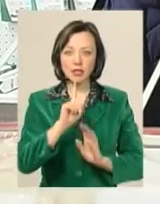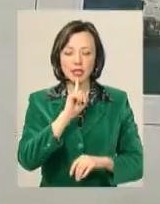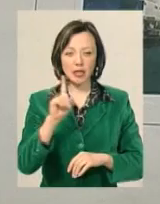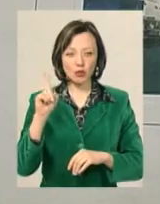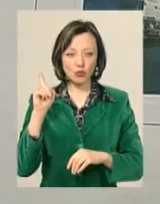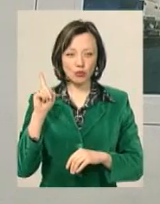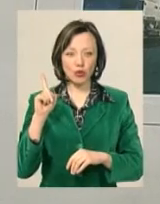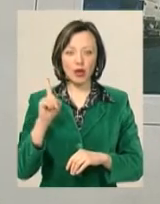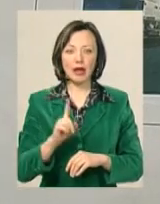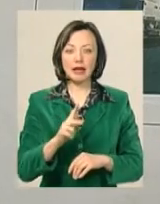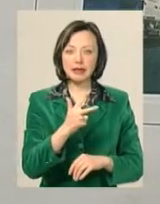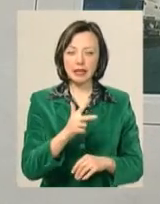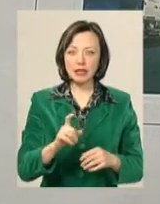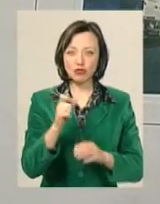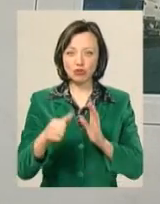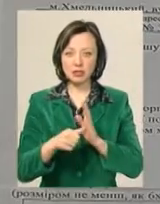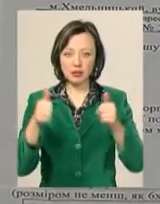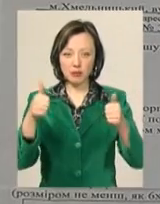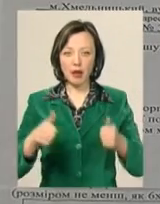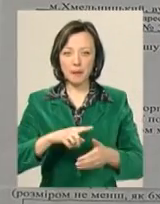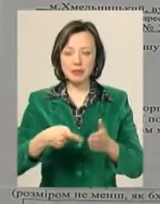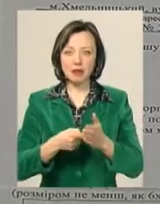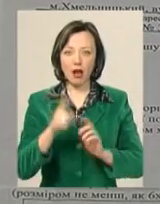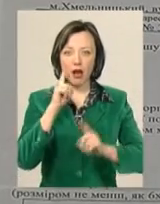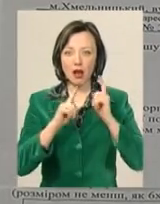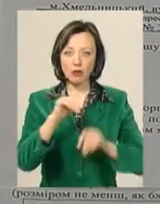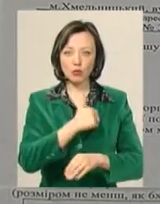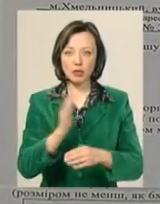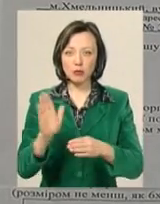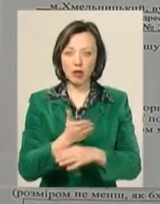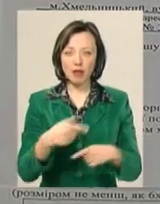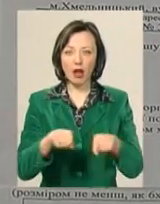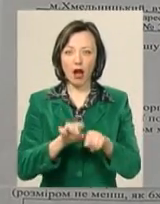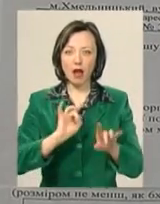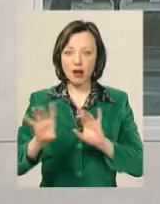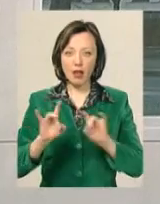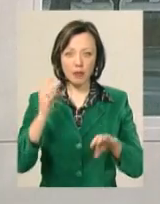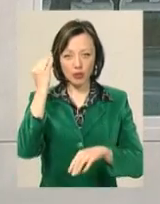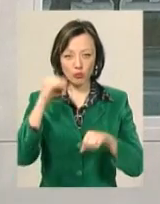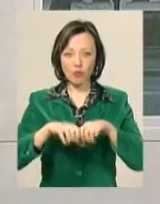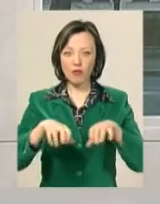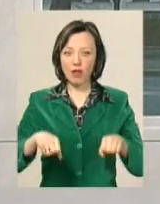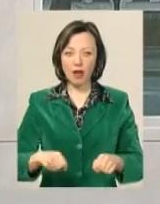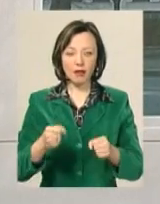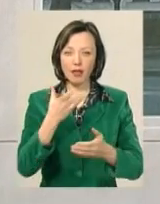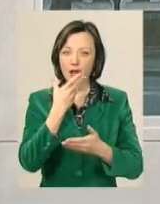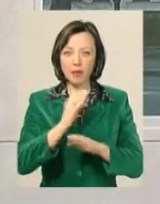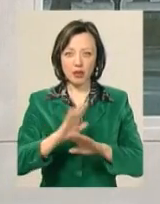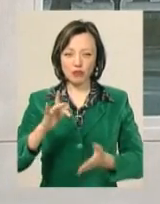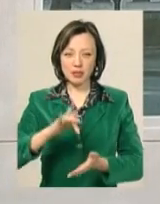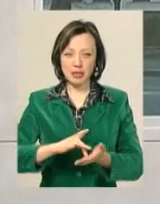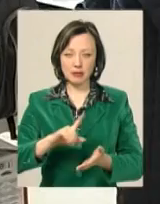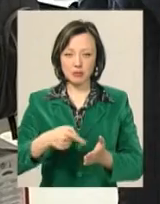тому. 3 з 6 його бігбордів міська рада намірилась демонтувати, оскільки така реклама, на думку посадовців, не прикрашає